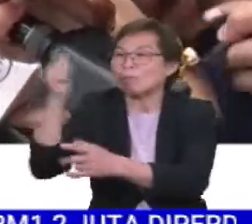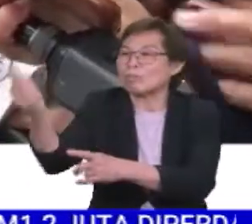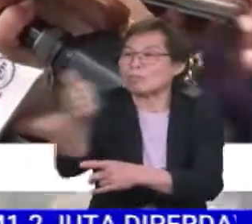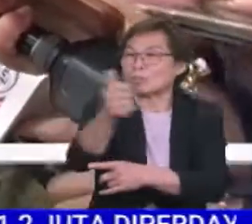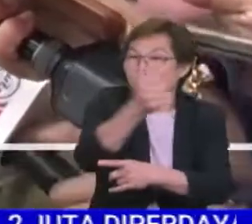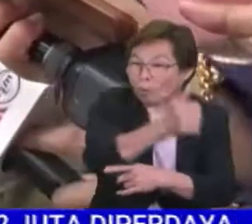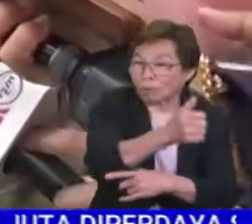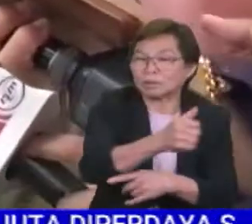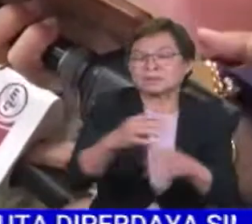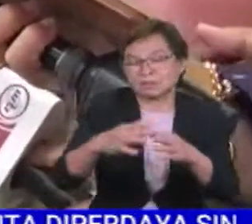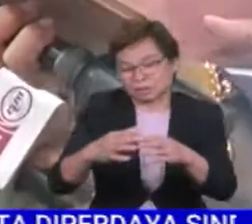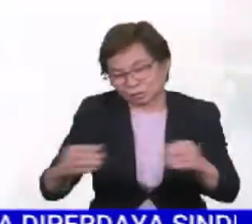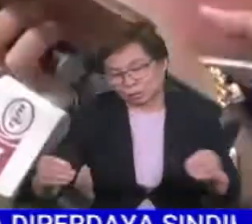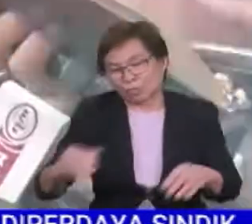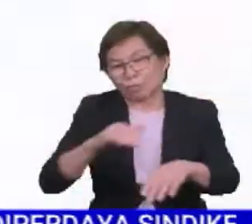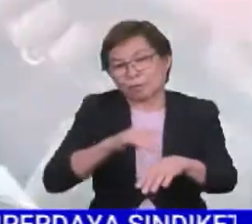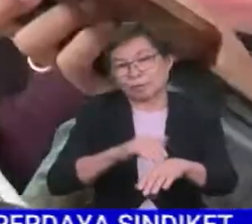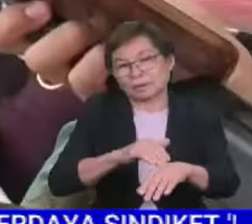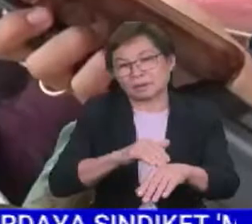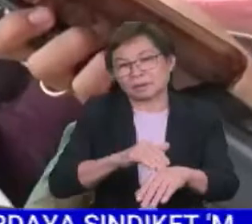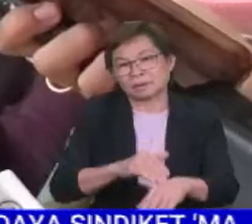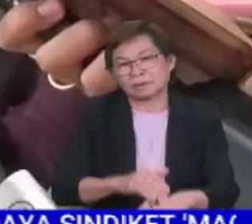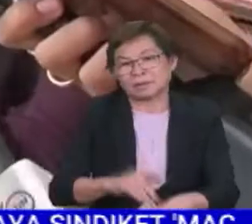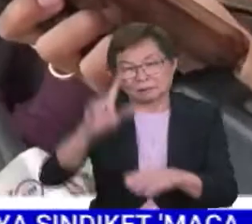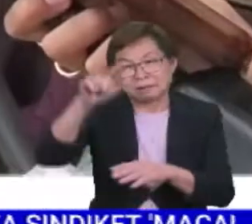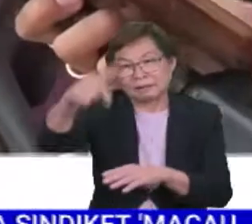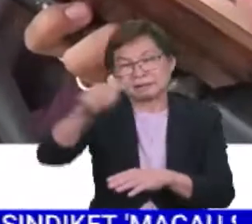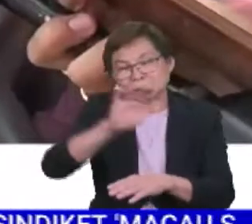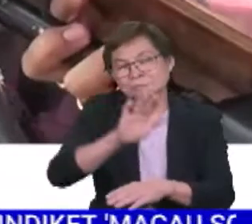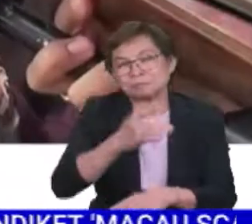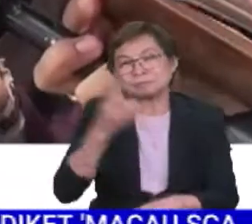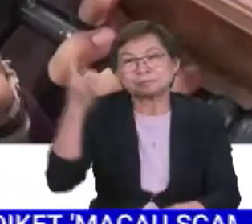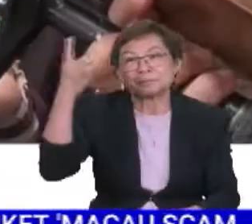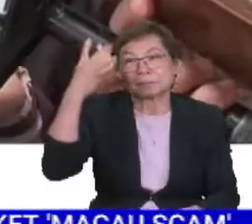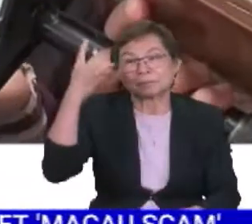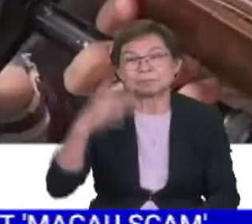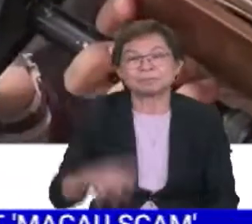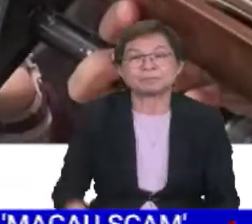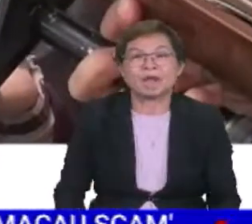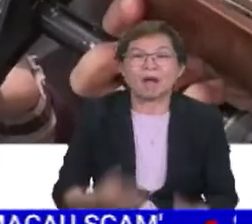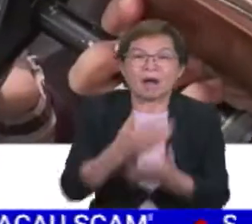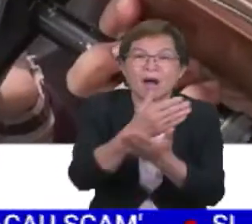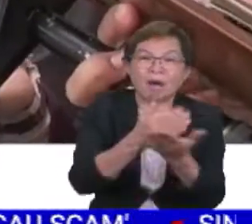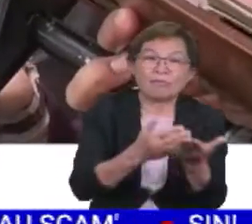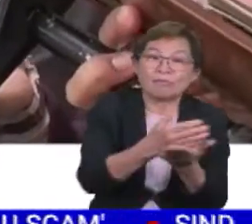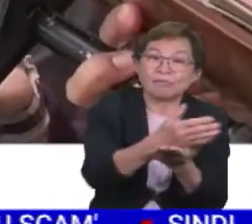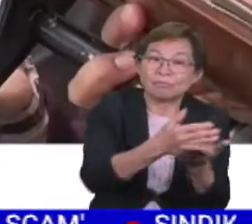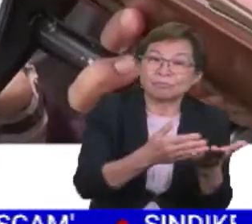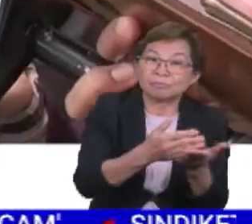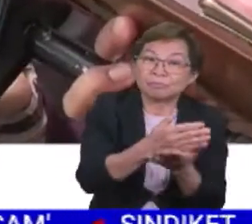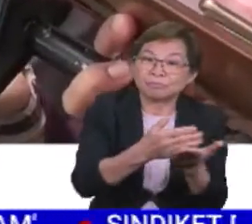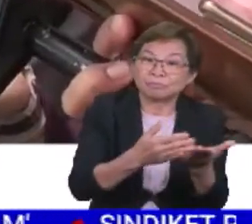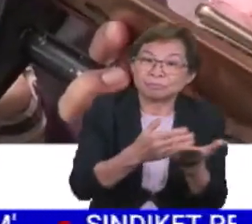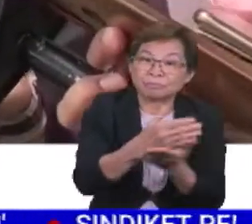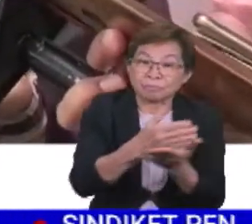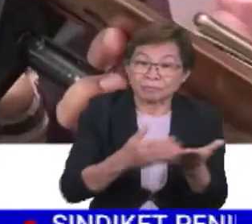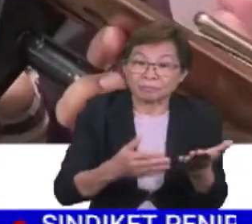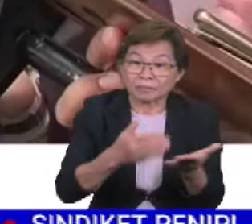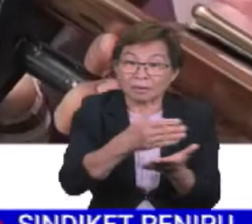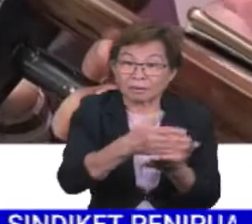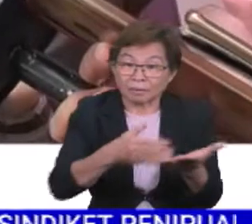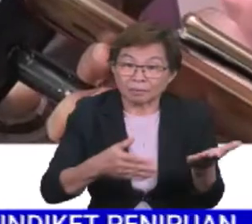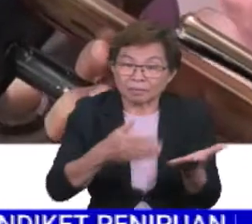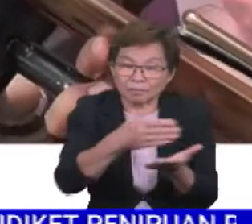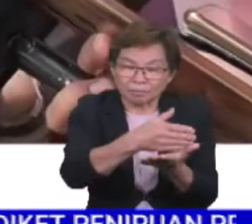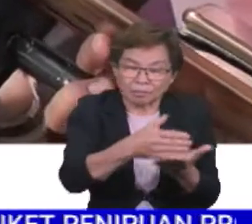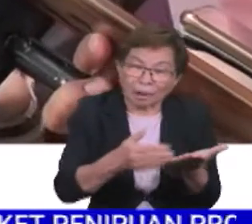pengarang Rio pun Va jernih Nanti insya Allah jadi ini ya sebagian daripada eh